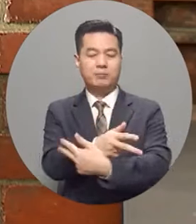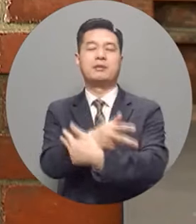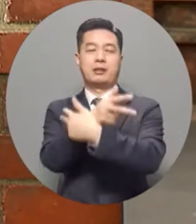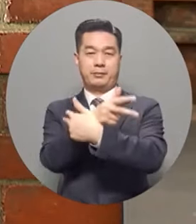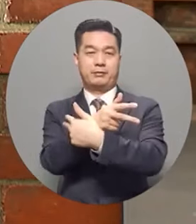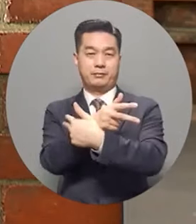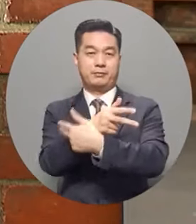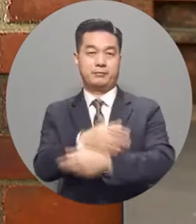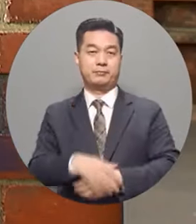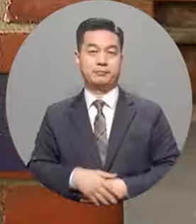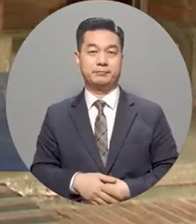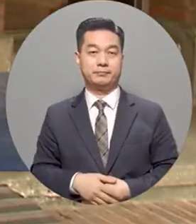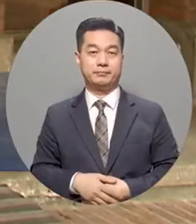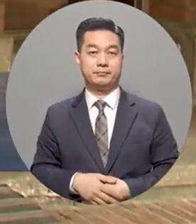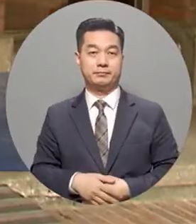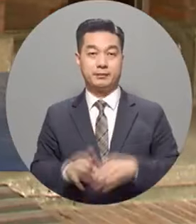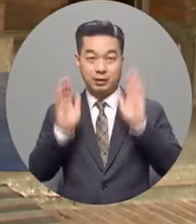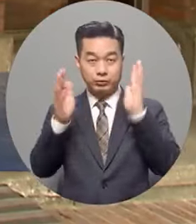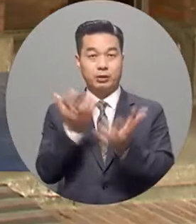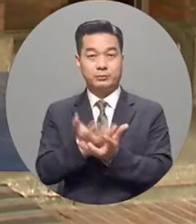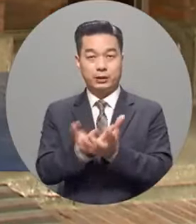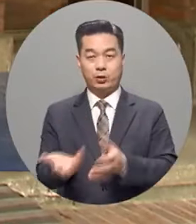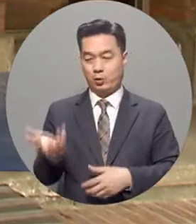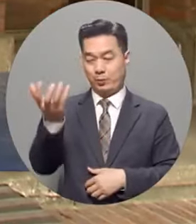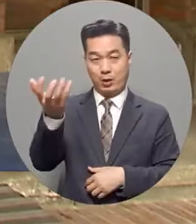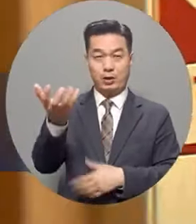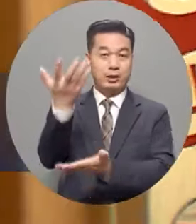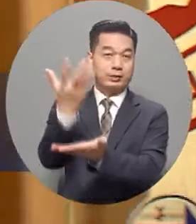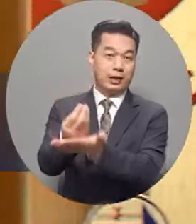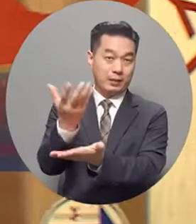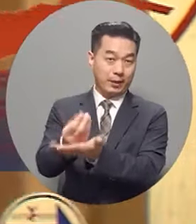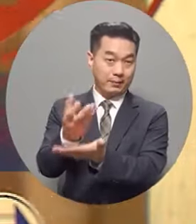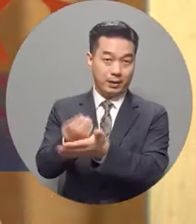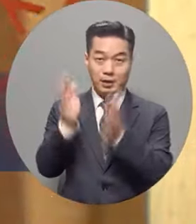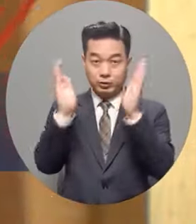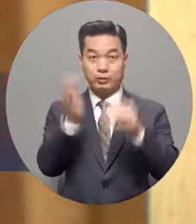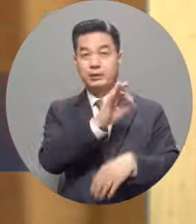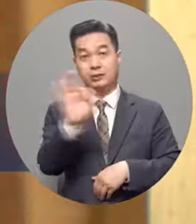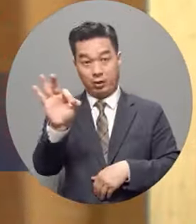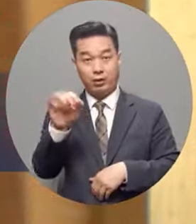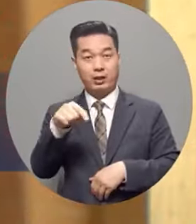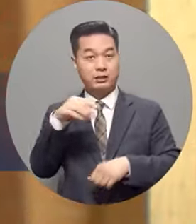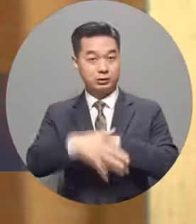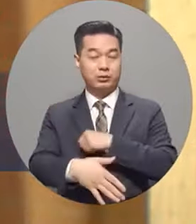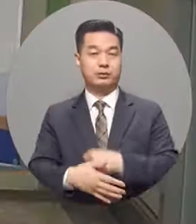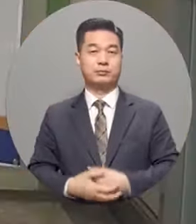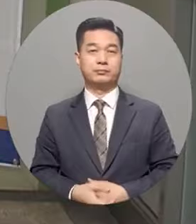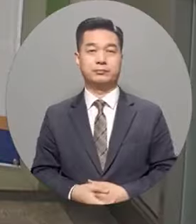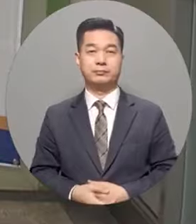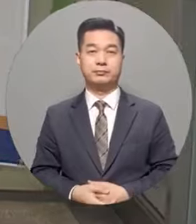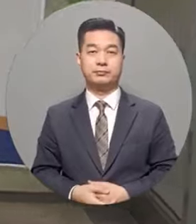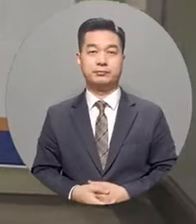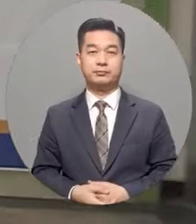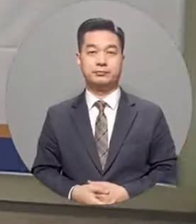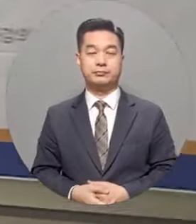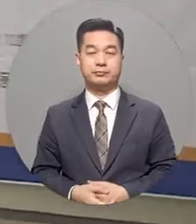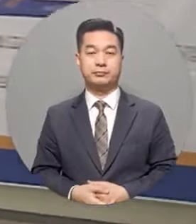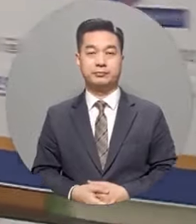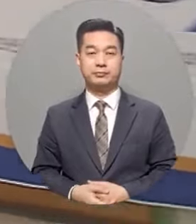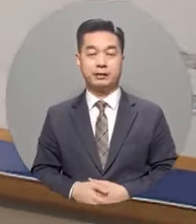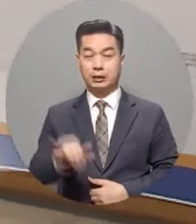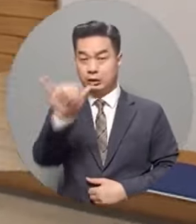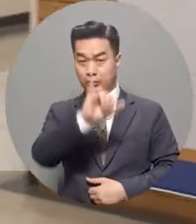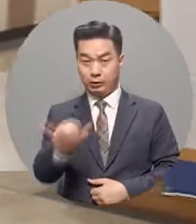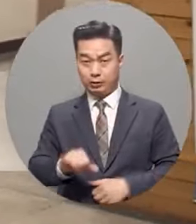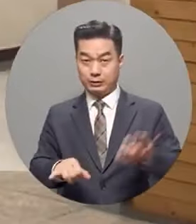강의입니다. 수업 자료를 업로드 해놨는 거를 그걸 다운받으면 저 수업으로 인정해주는 그런 시스템이라서. 정부는 전국 40개